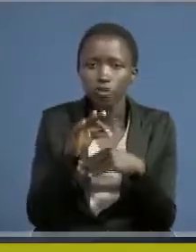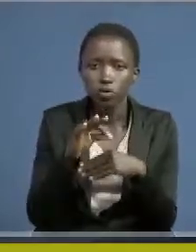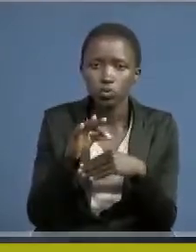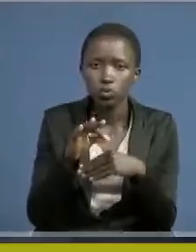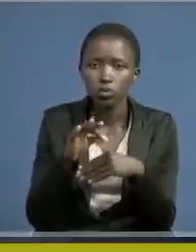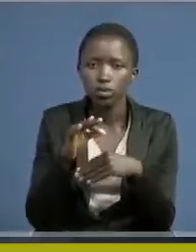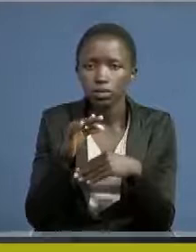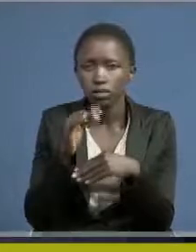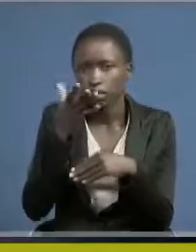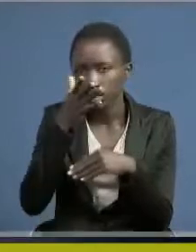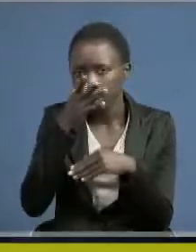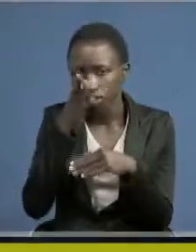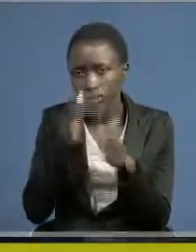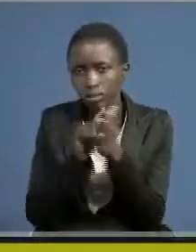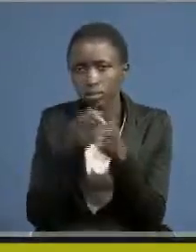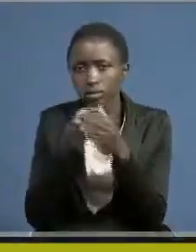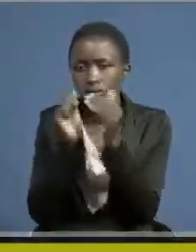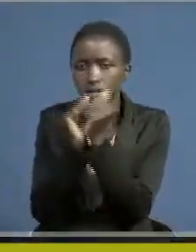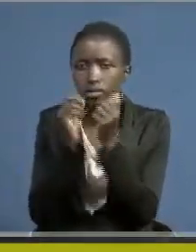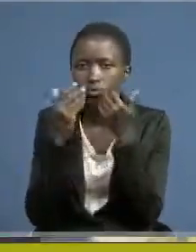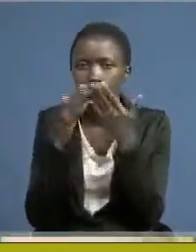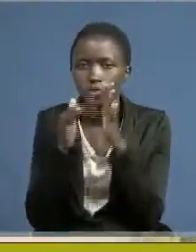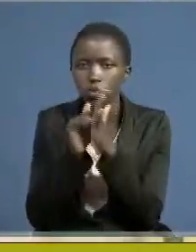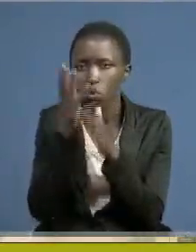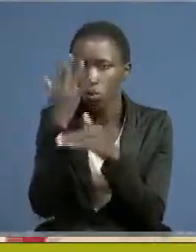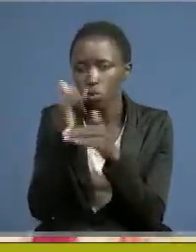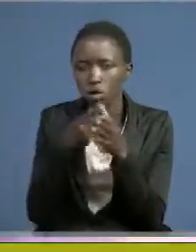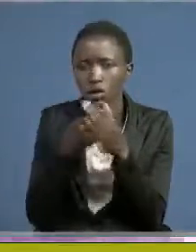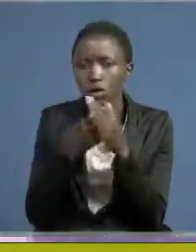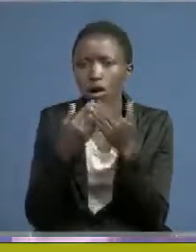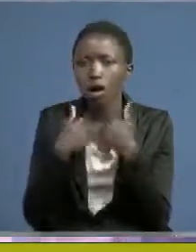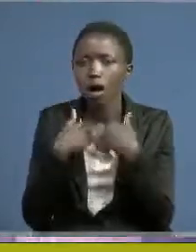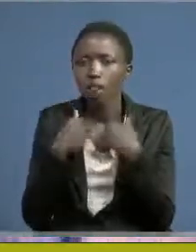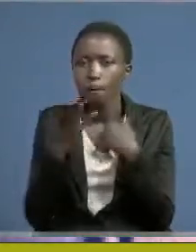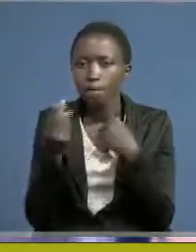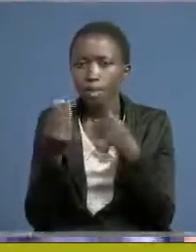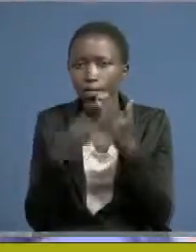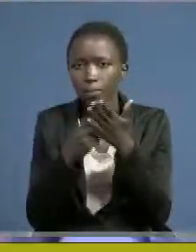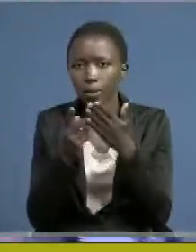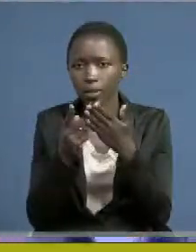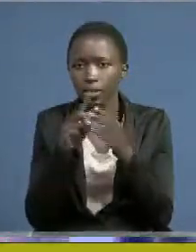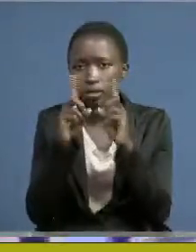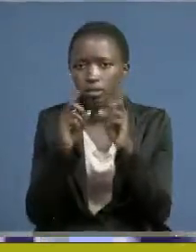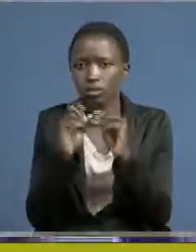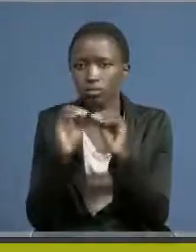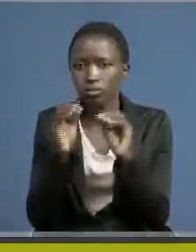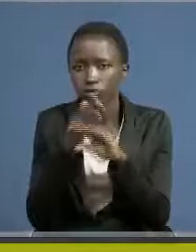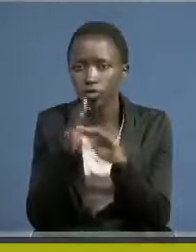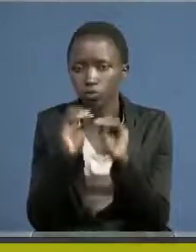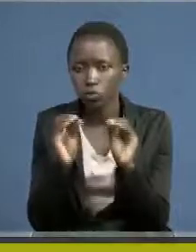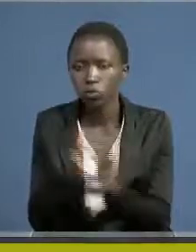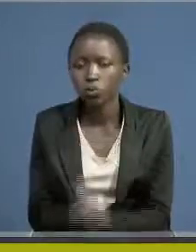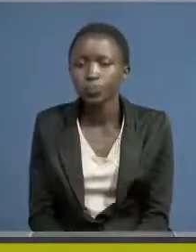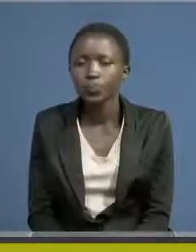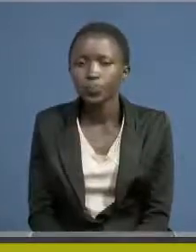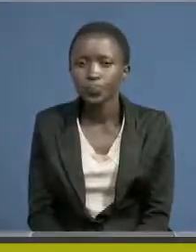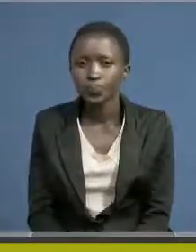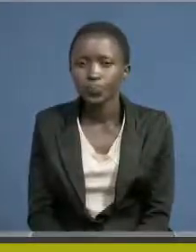wakidanganya katika mitihani watatiwa mbaroni, kwani wanafunzi hawana fedha za kulipia mitihani bandia.